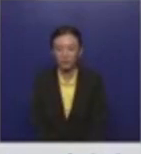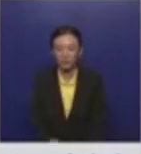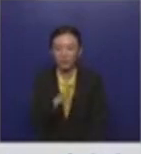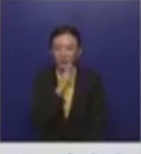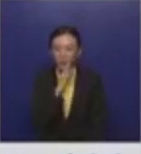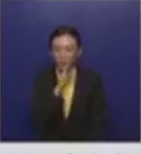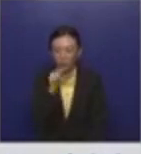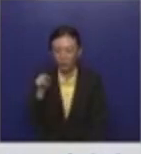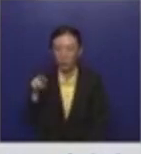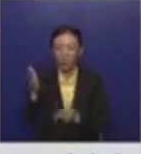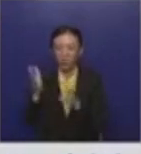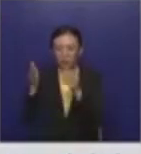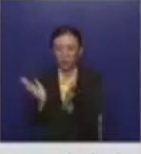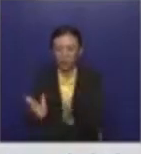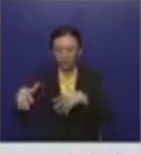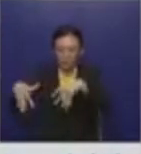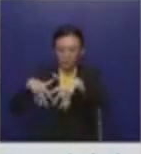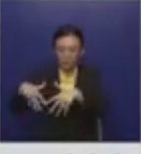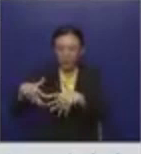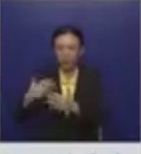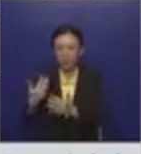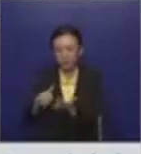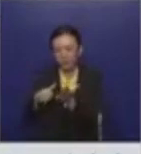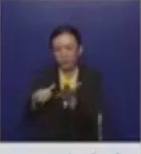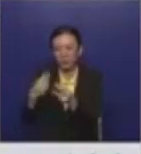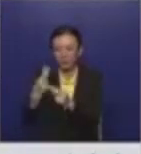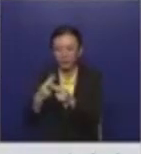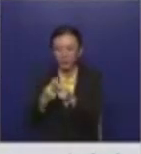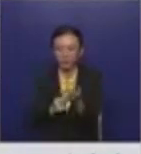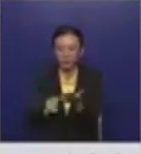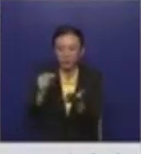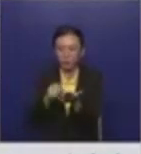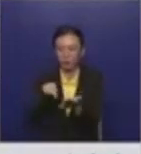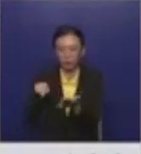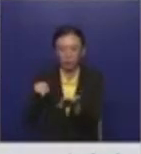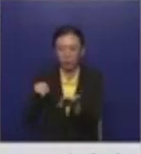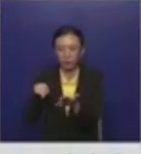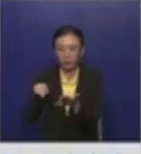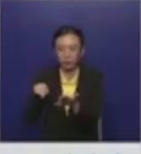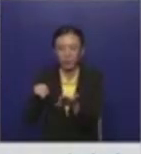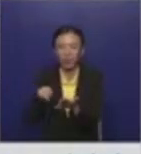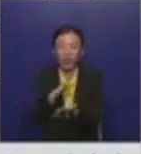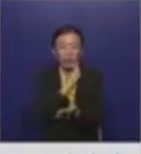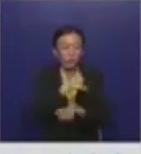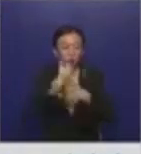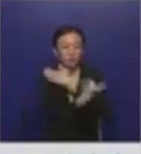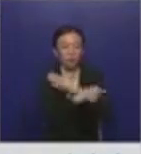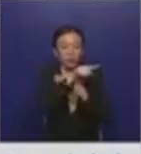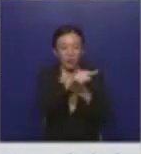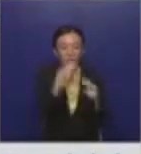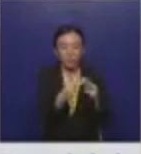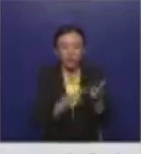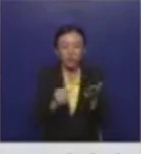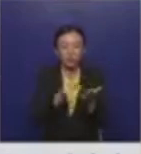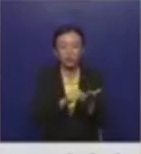าพนี้เนี่ยเมื่อท่านอนุญาตให้คนจดทะเบียนต่างประเทศเข้ามาทำมาหากินภายในประเทศได้เนี่ยเขาเลือกได้ครับ